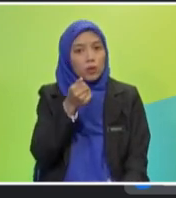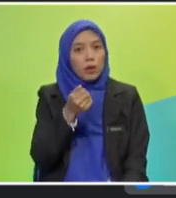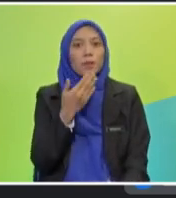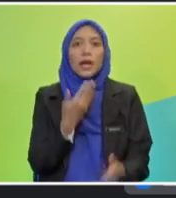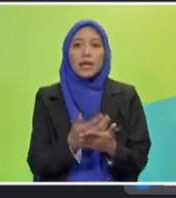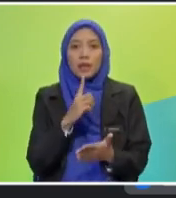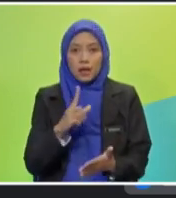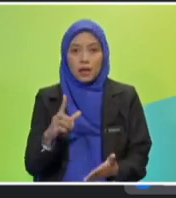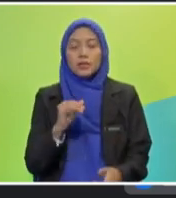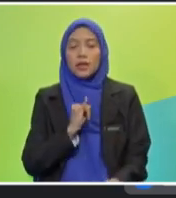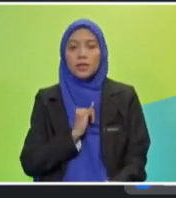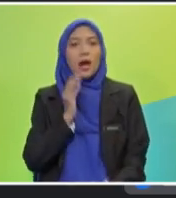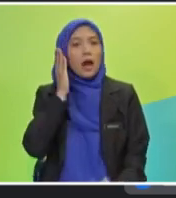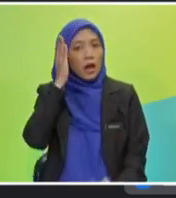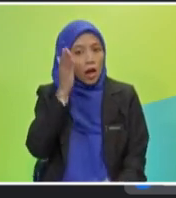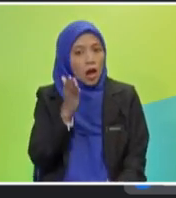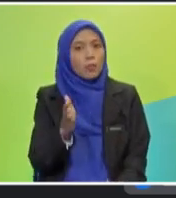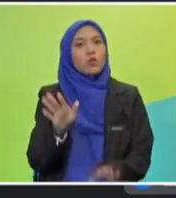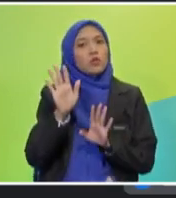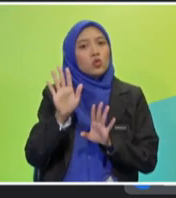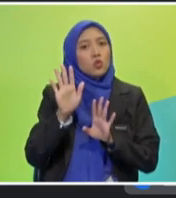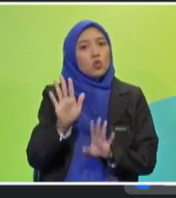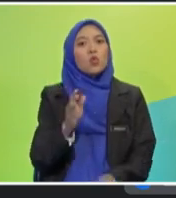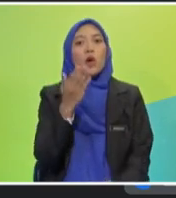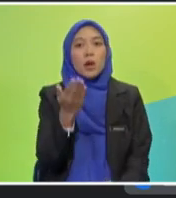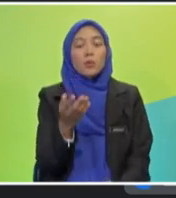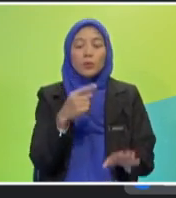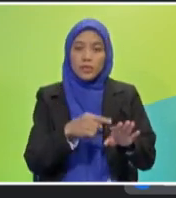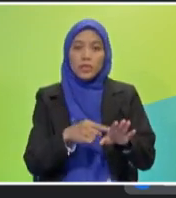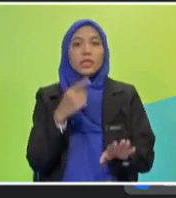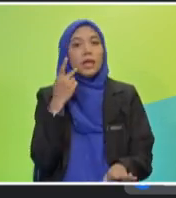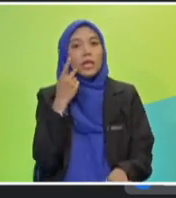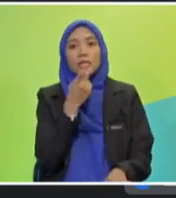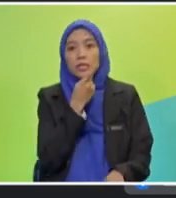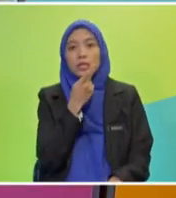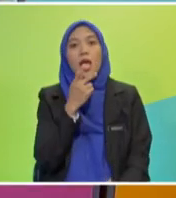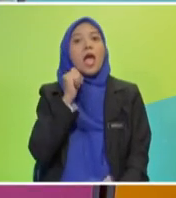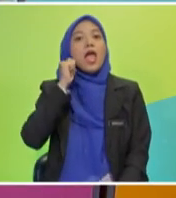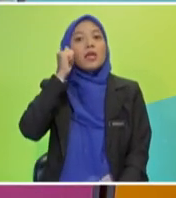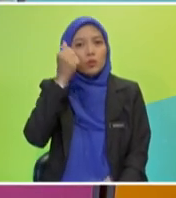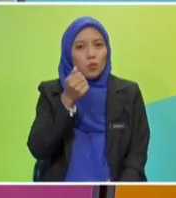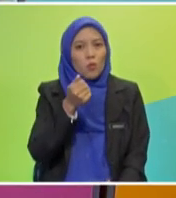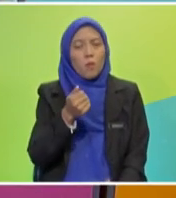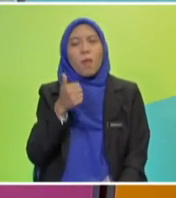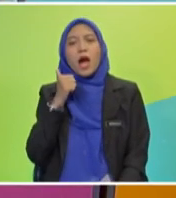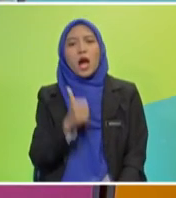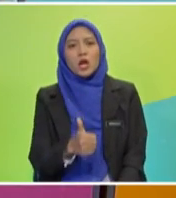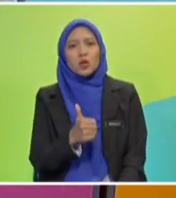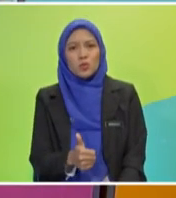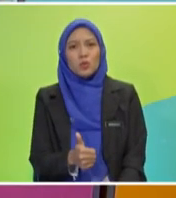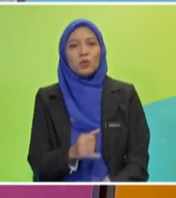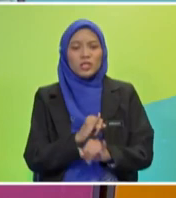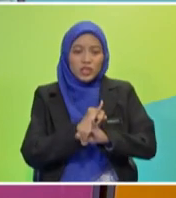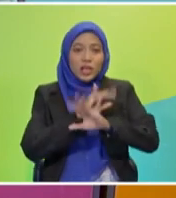Baiklah, saya akan menunggu kamu di kantin esok. Wah, jelas ayat yang diperdengarkan